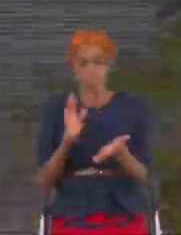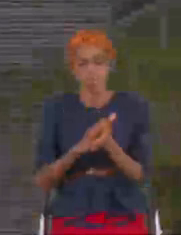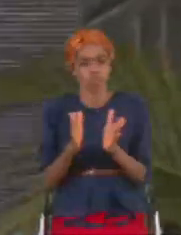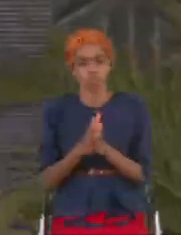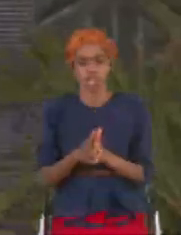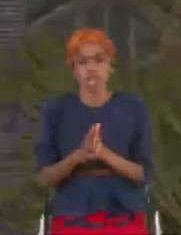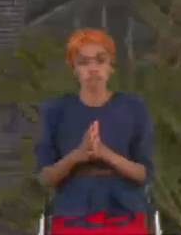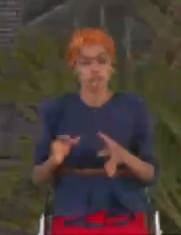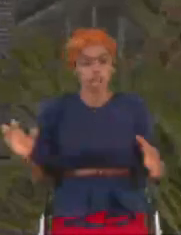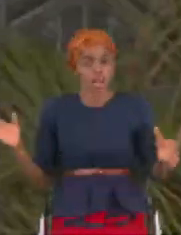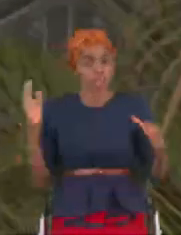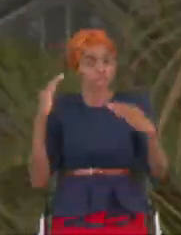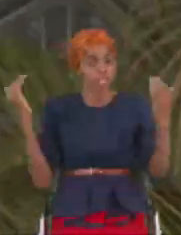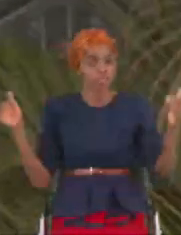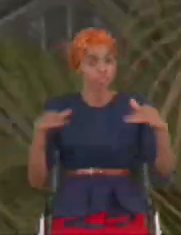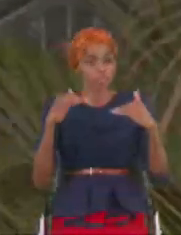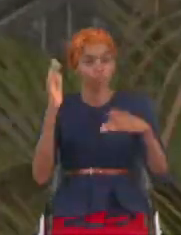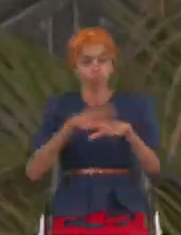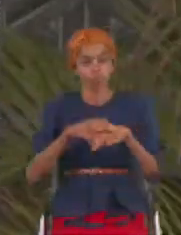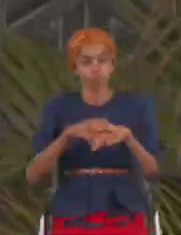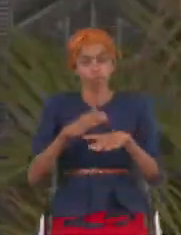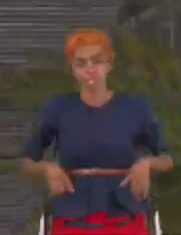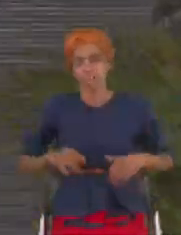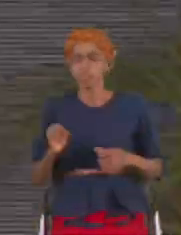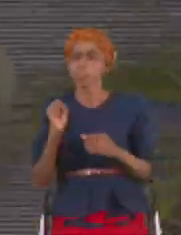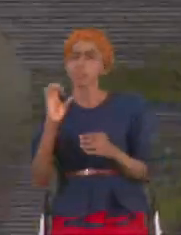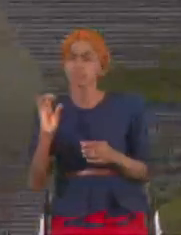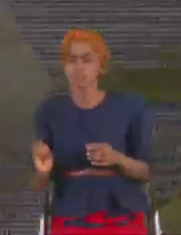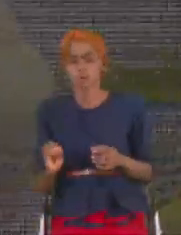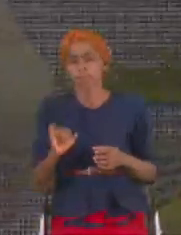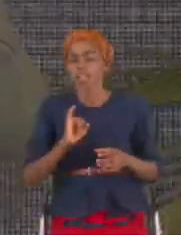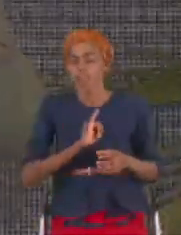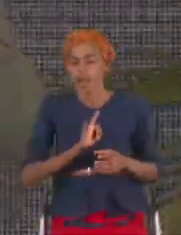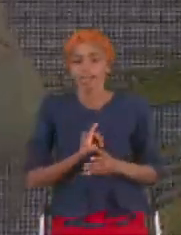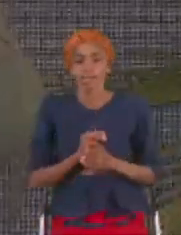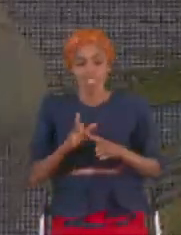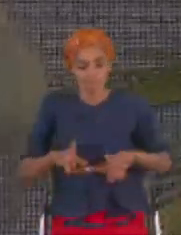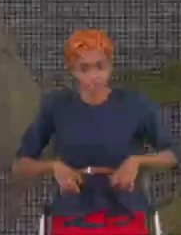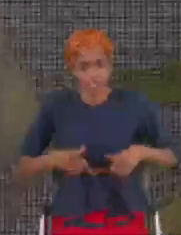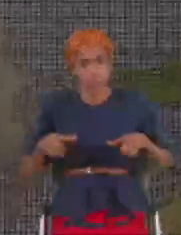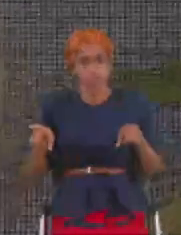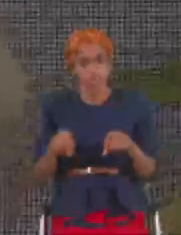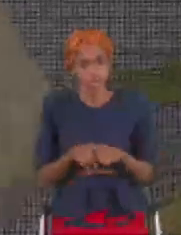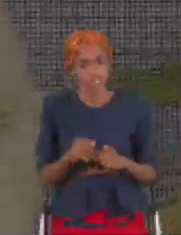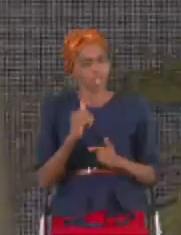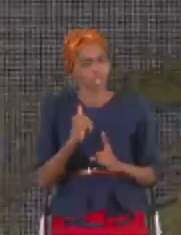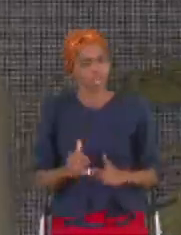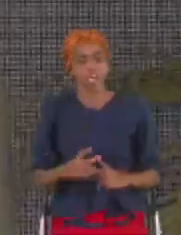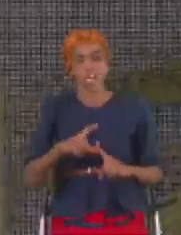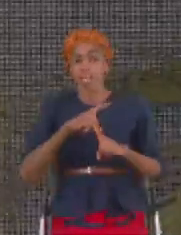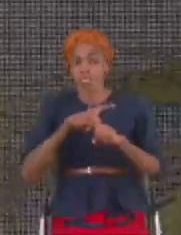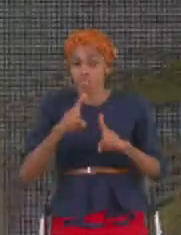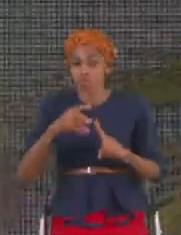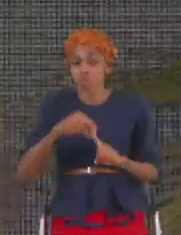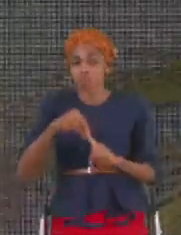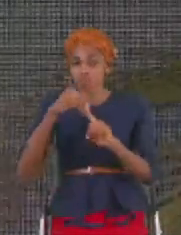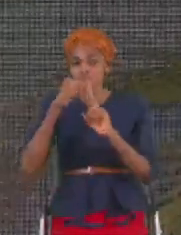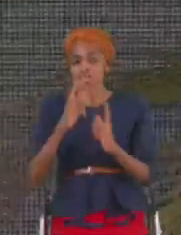pour ma vie alors c'est pour cela je mène ma vie une vie